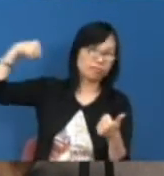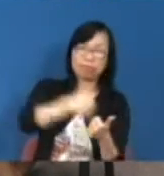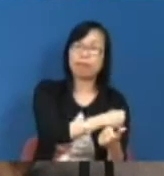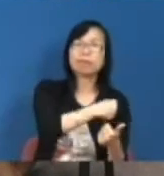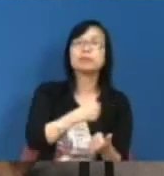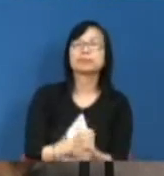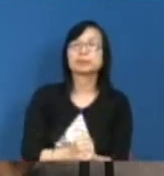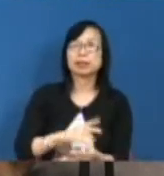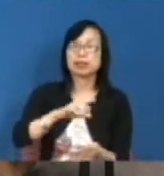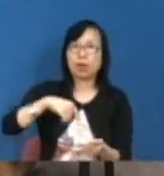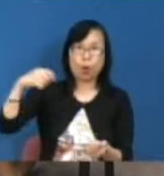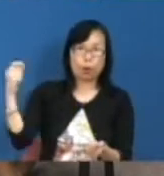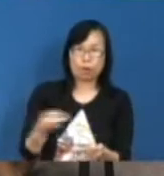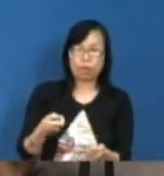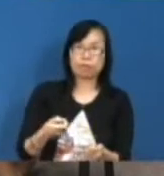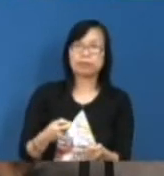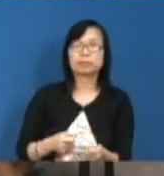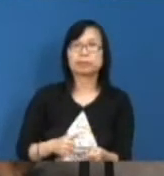佢就即刻走去啦。